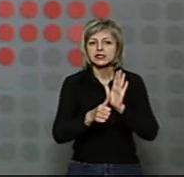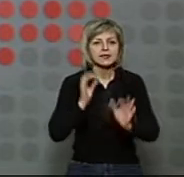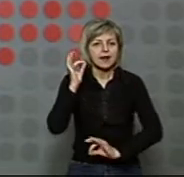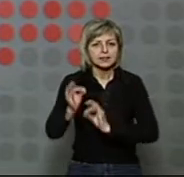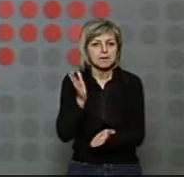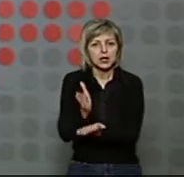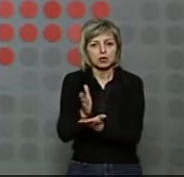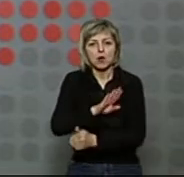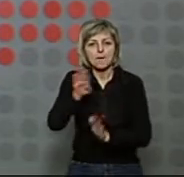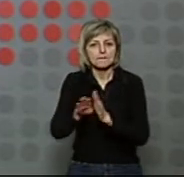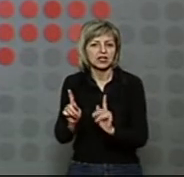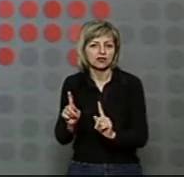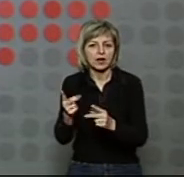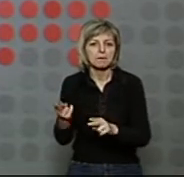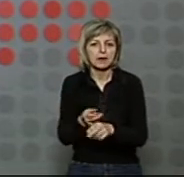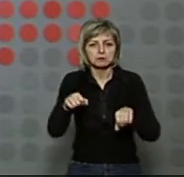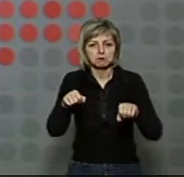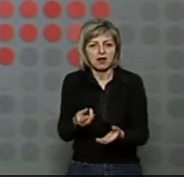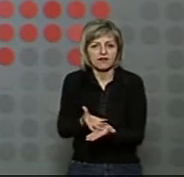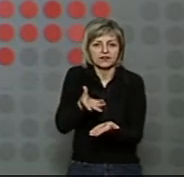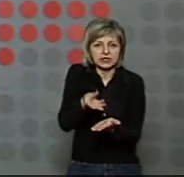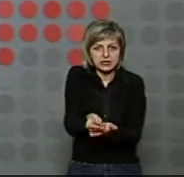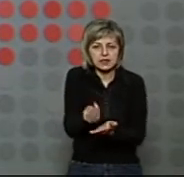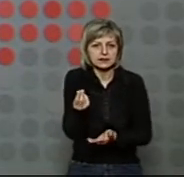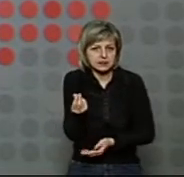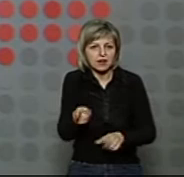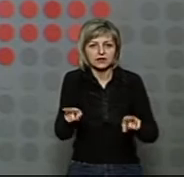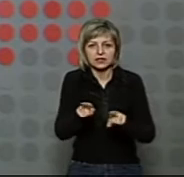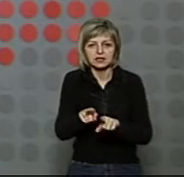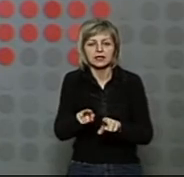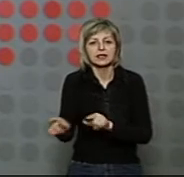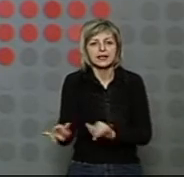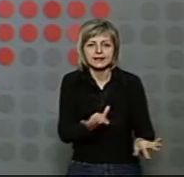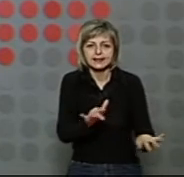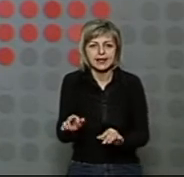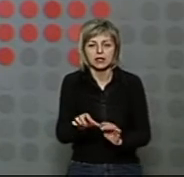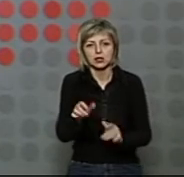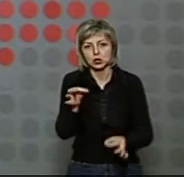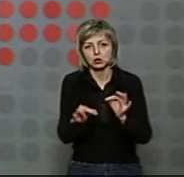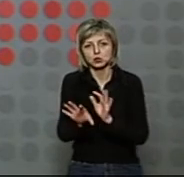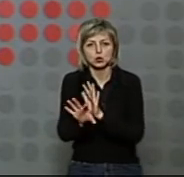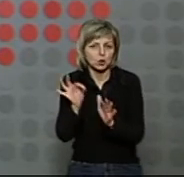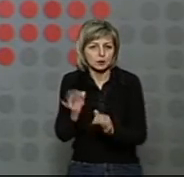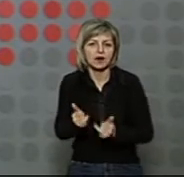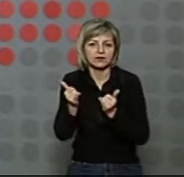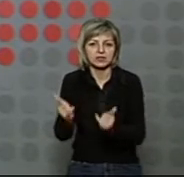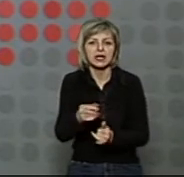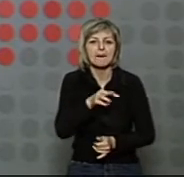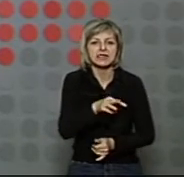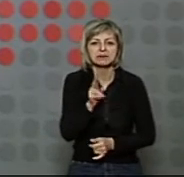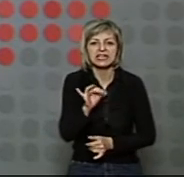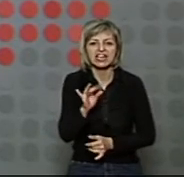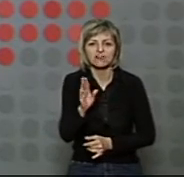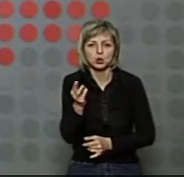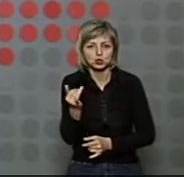«60 діб перебування під вартою без права внесення застави». Такий запобіжний захід суд обрав Максиму Кривушу, який